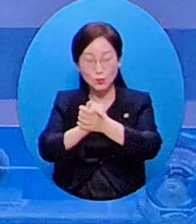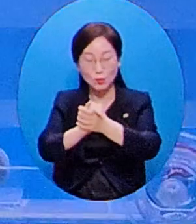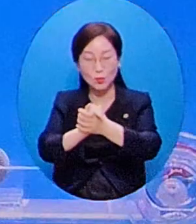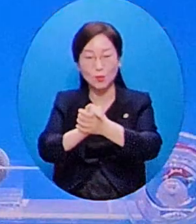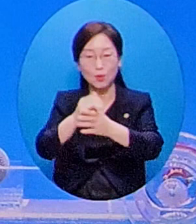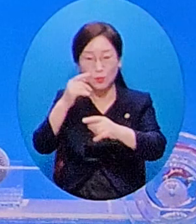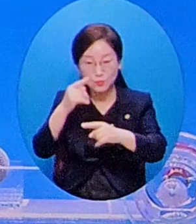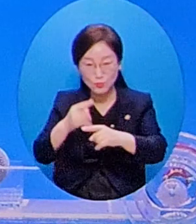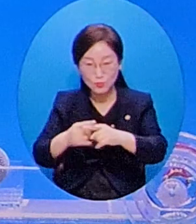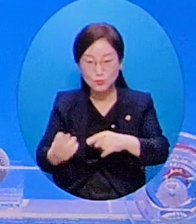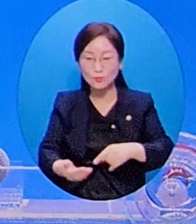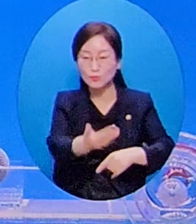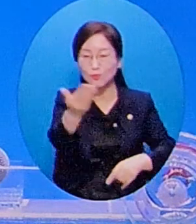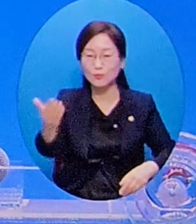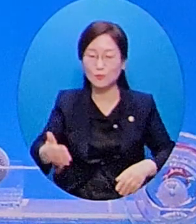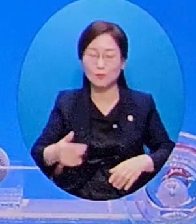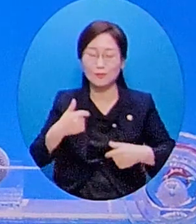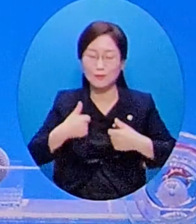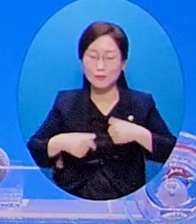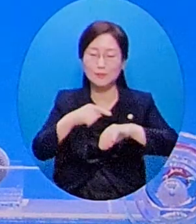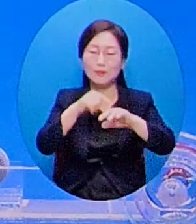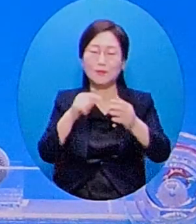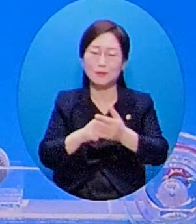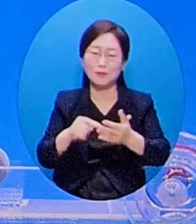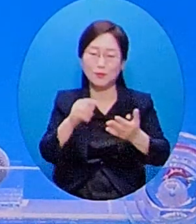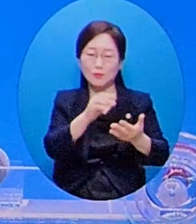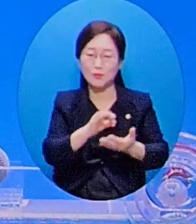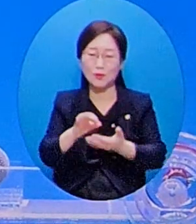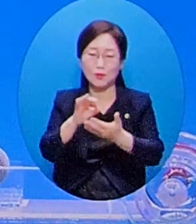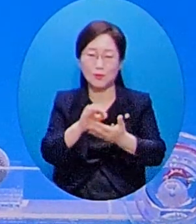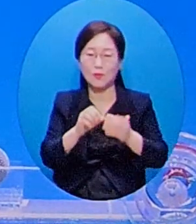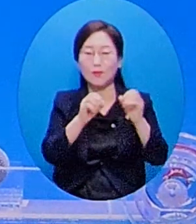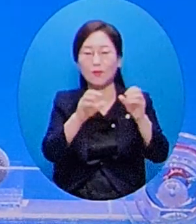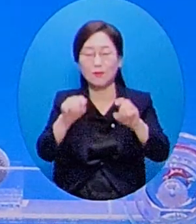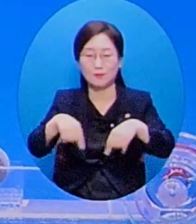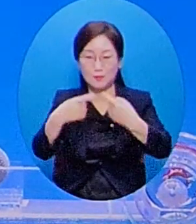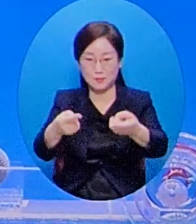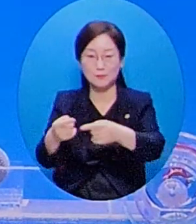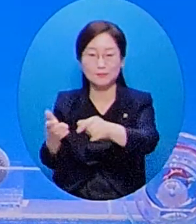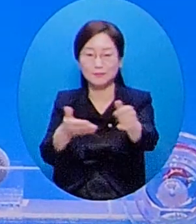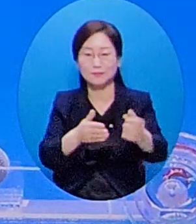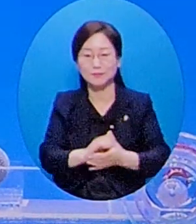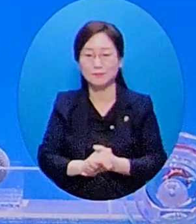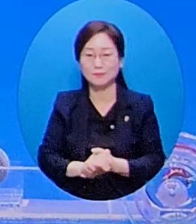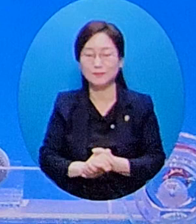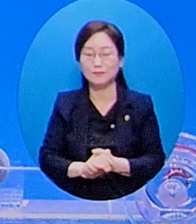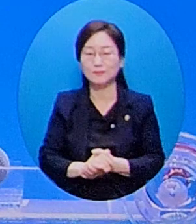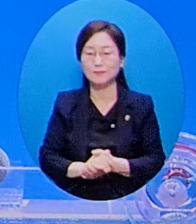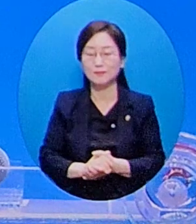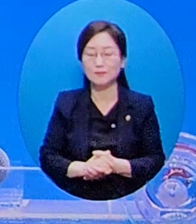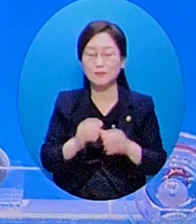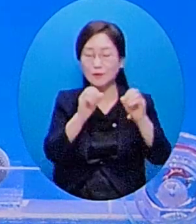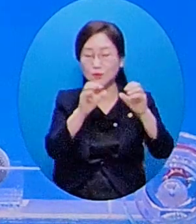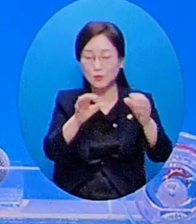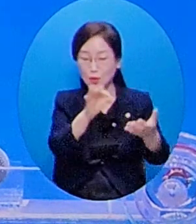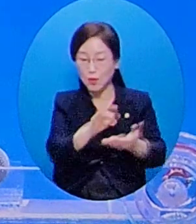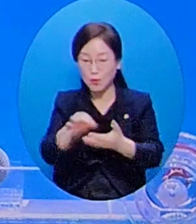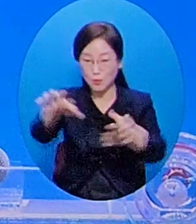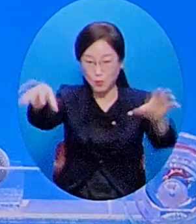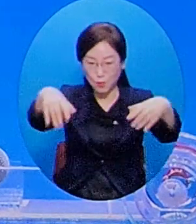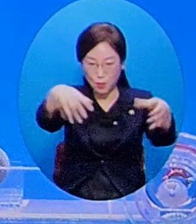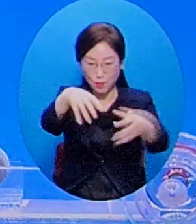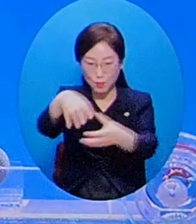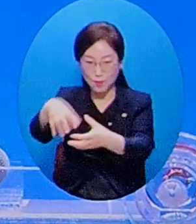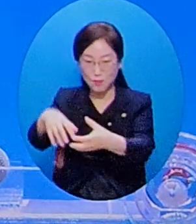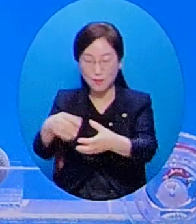모두가 기쁨으로 선교 헌금에 참여해 주시기 바랍니다. 우리가 이 선교 헌금을 모아서 우리 선교사님들의